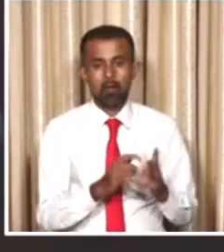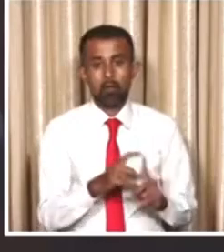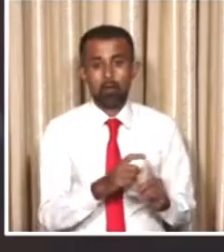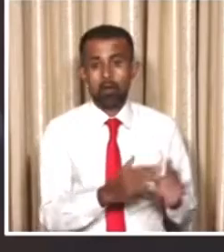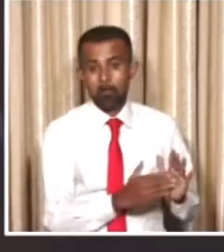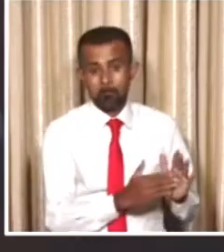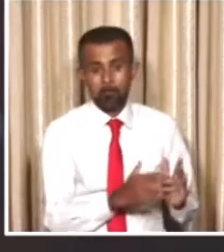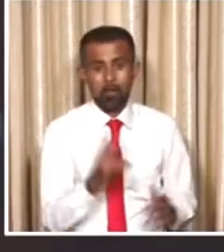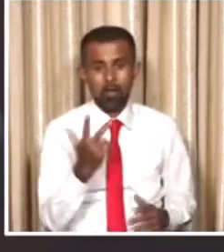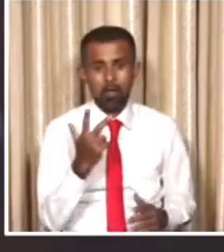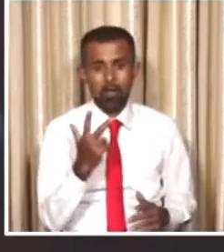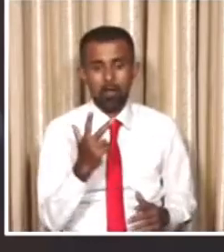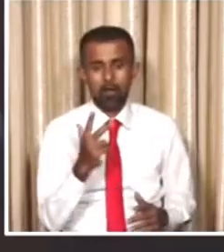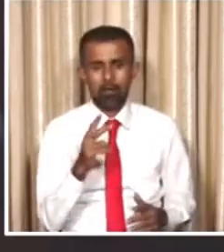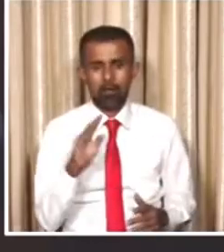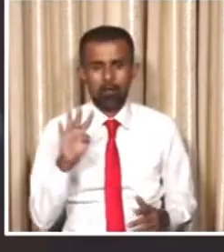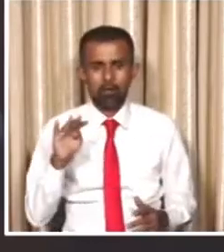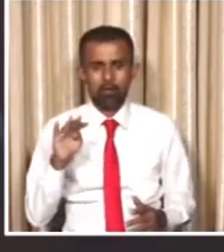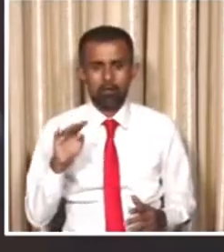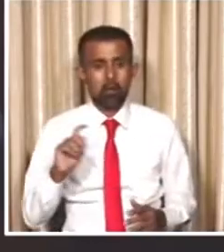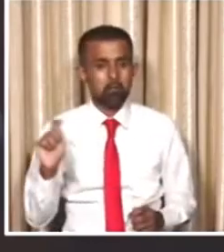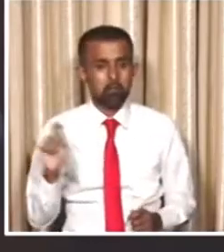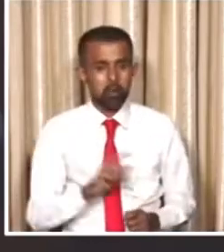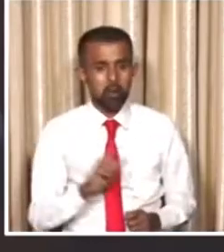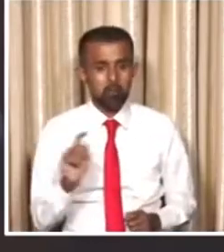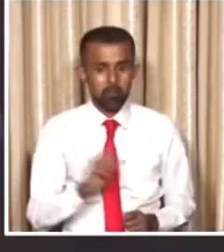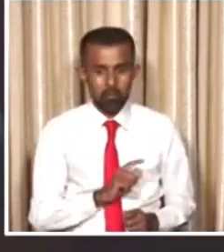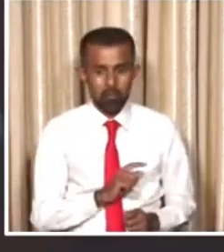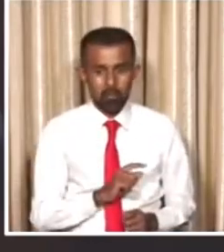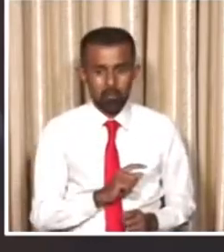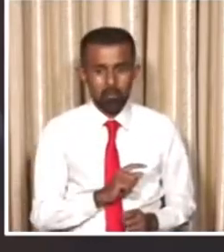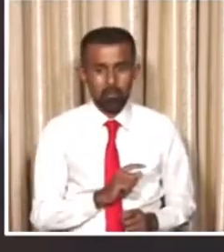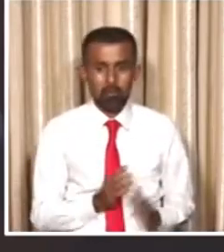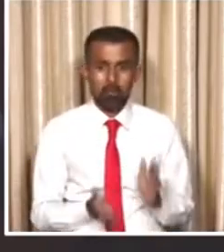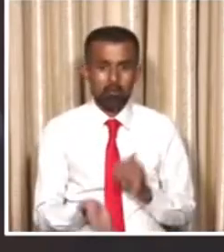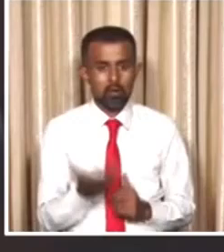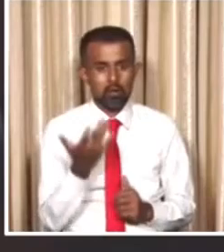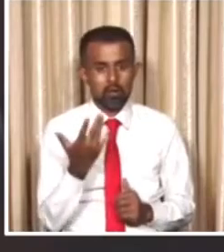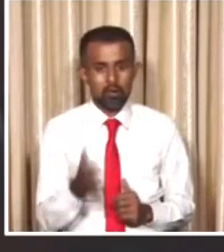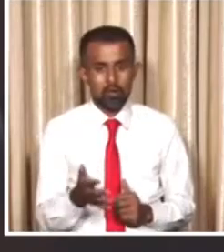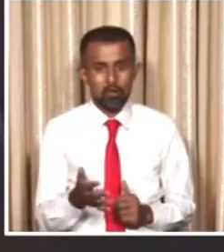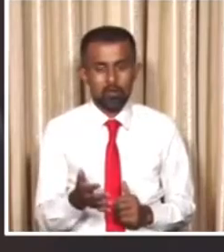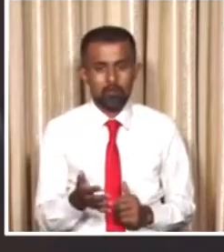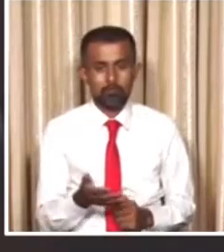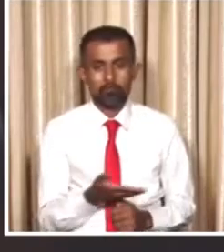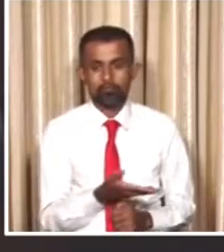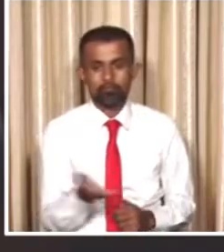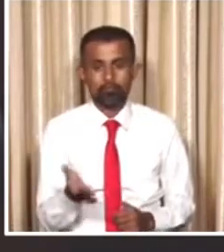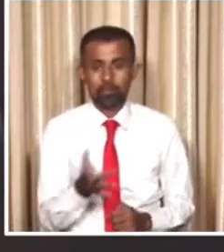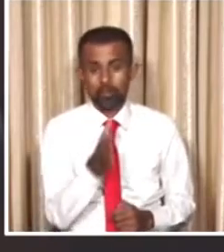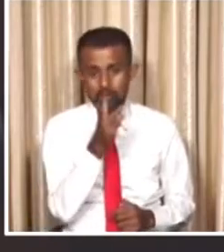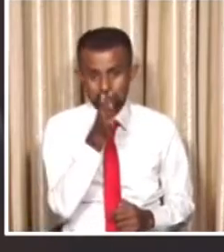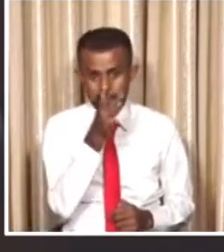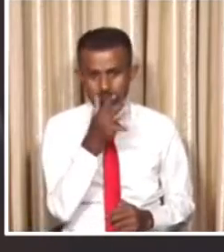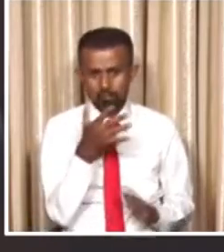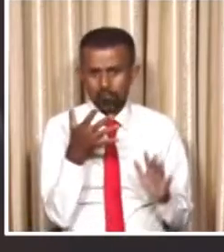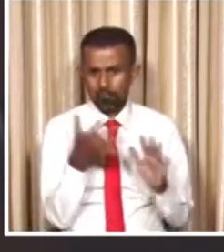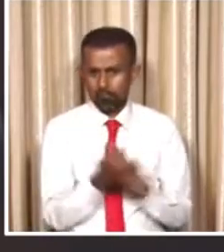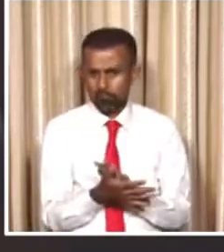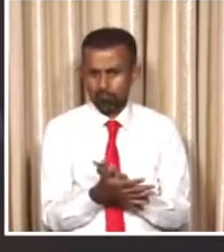මිලියන් 80-40ක වගේ ආදායමක් වෙනත් කණ්ඩායමකට යන්න ගියා. මෙතන යම් වංචාවක්